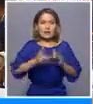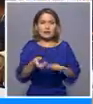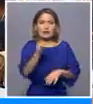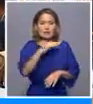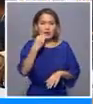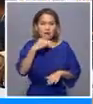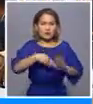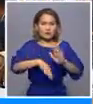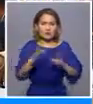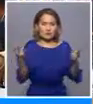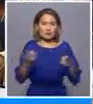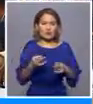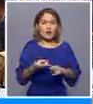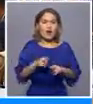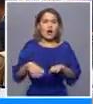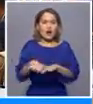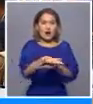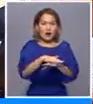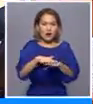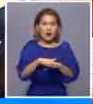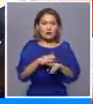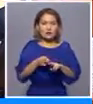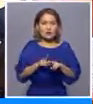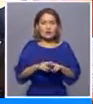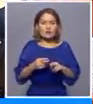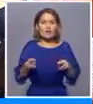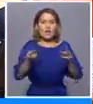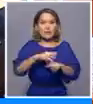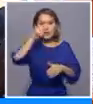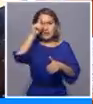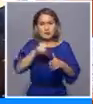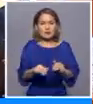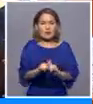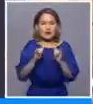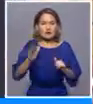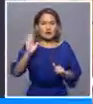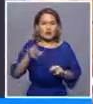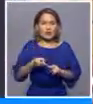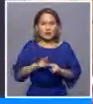істеу керек. Бұл олқылықтар түзелсе, халықтың билікке деген сенім артады. Ал билік басындағылар ақпараттың